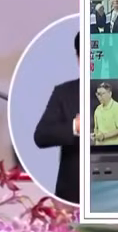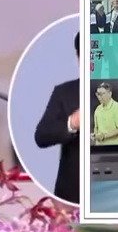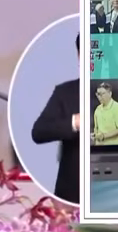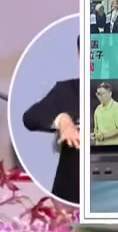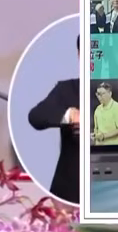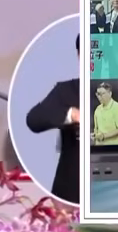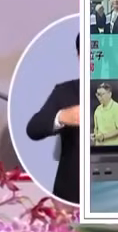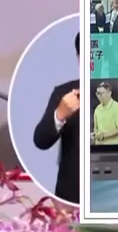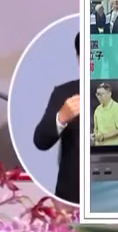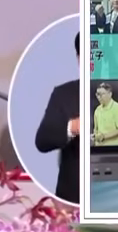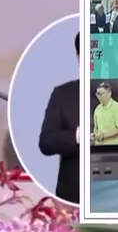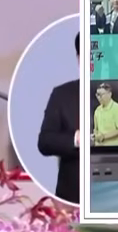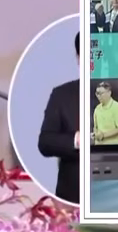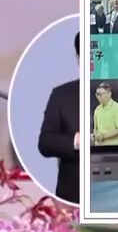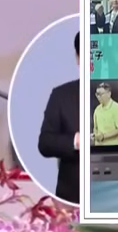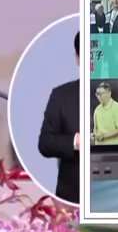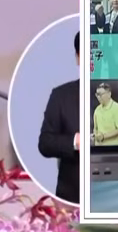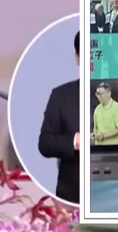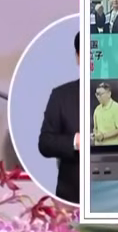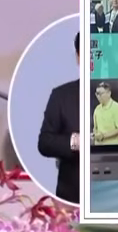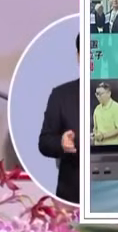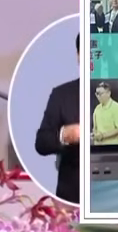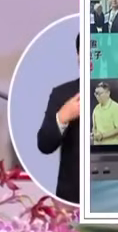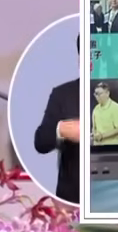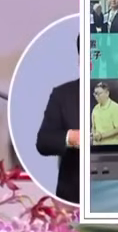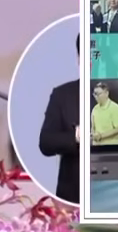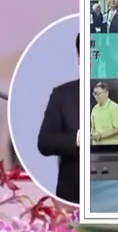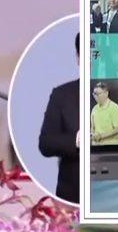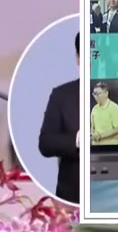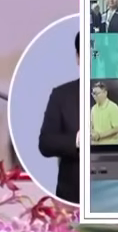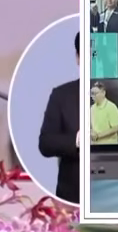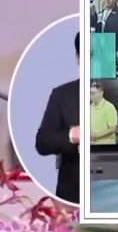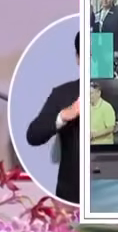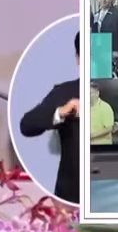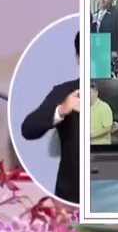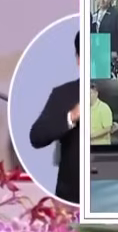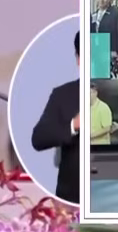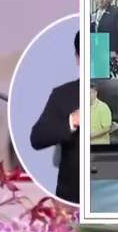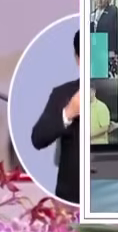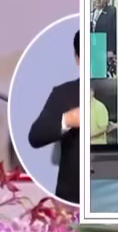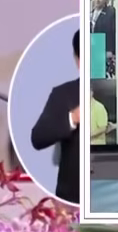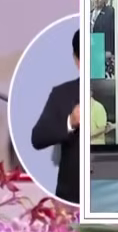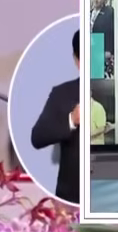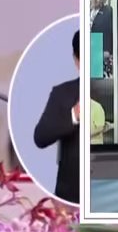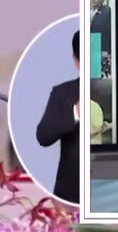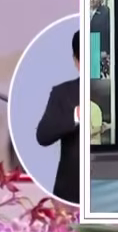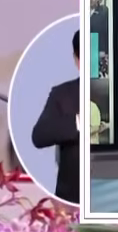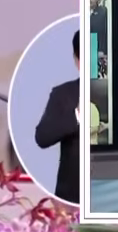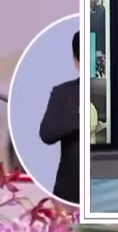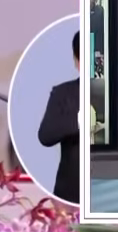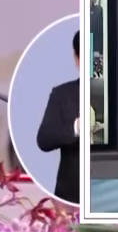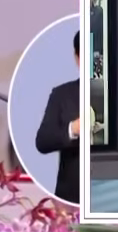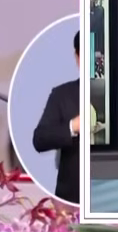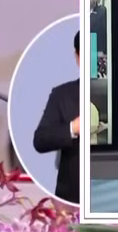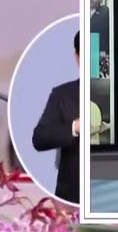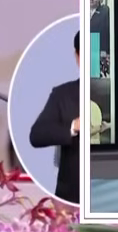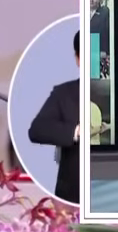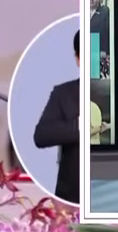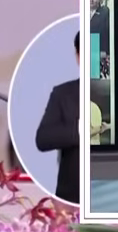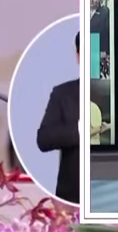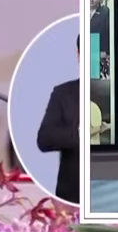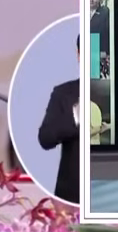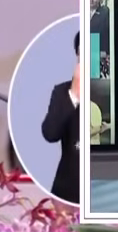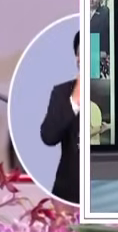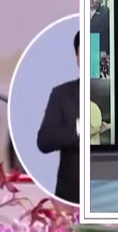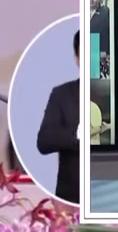西的时候，林楚英还在那边嘲笑说满满的华国美学吗？我就不知道那到底应该要怎么样你们才满意，只要完全